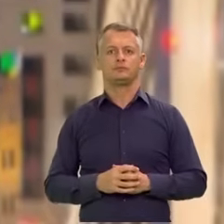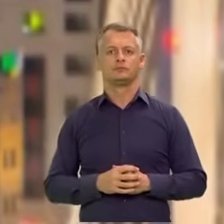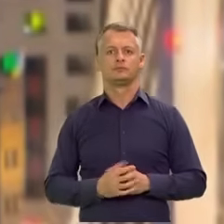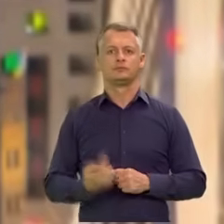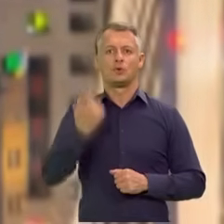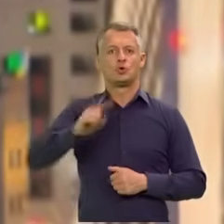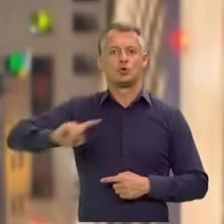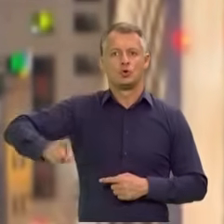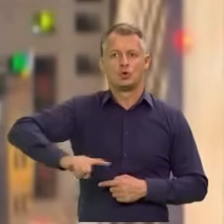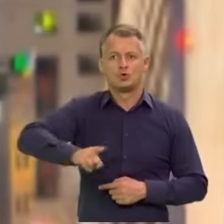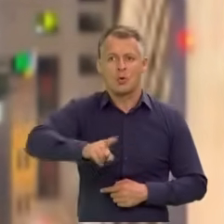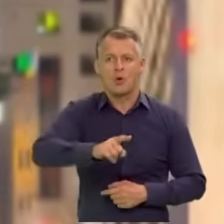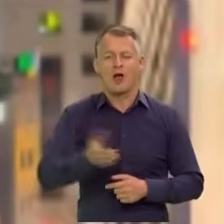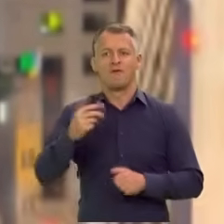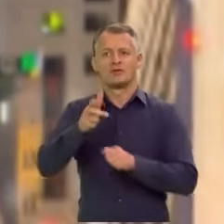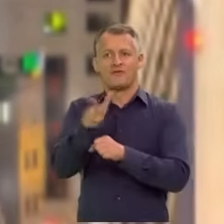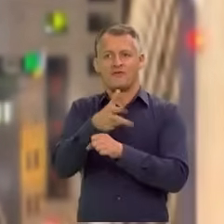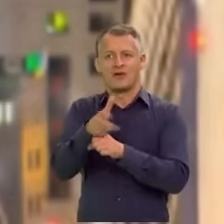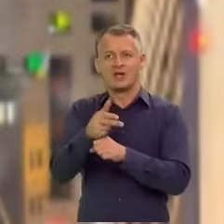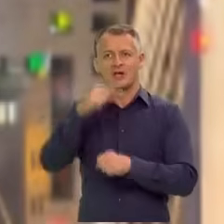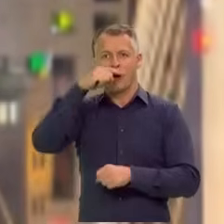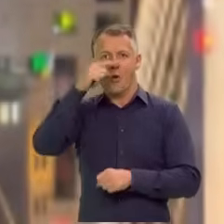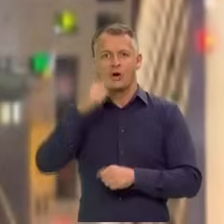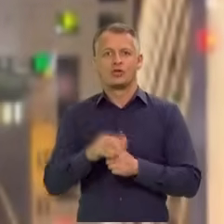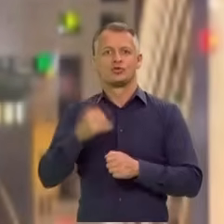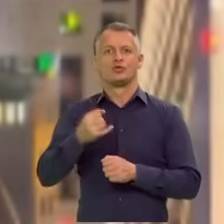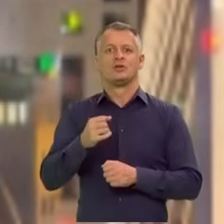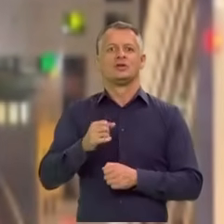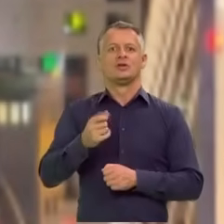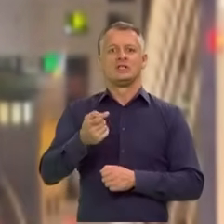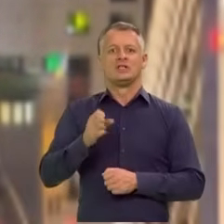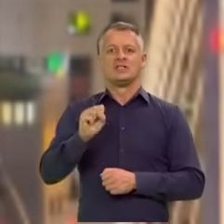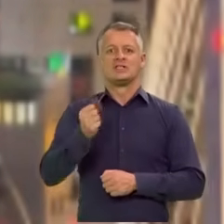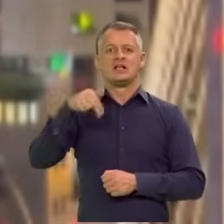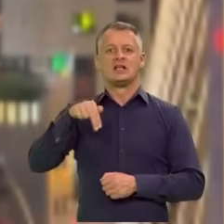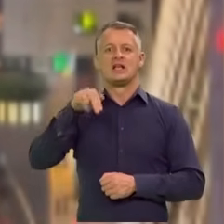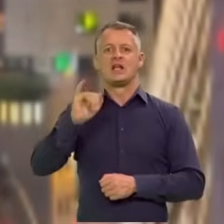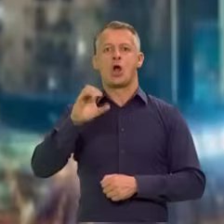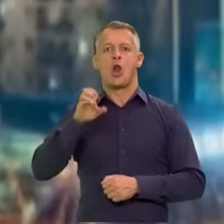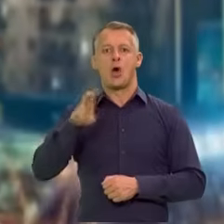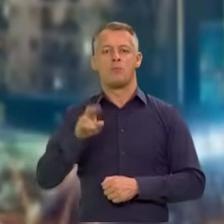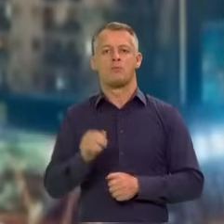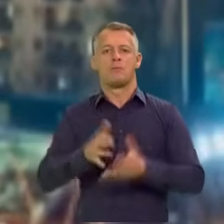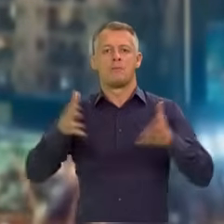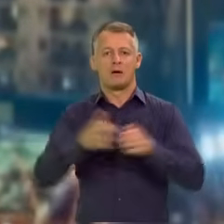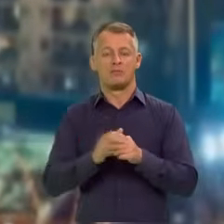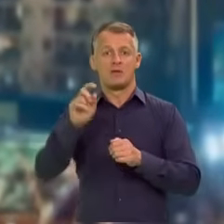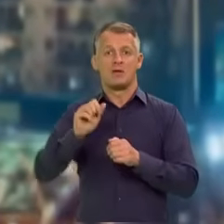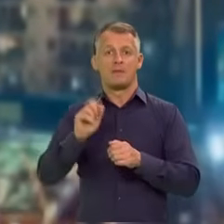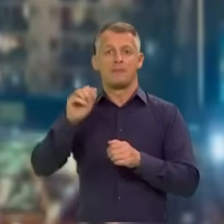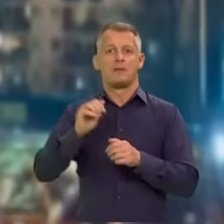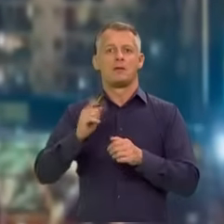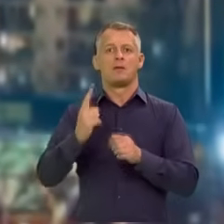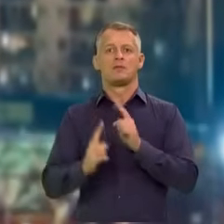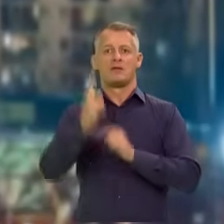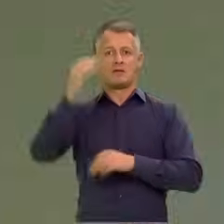Un șobolan a fost filmat în spitalul orășenesc din Sân Nicolau Mare. Acesta a căzut din tavanul de rigips și s-a strecurat printr-o gură de